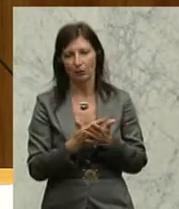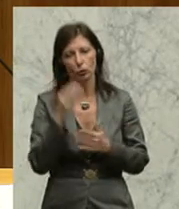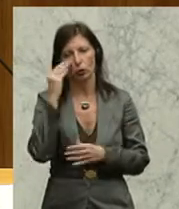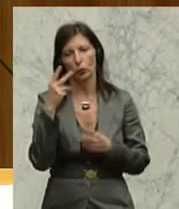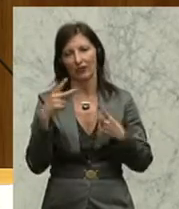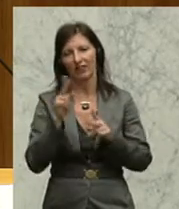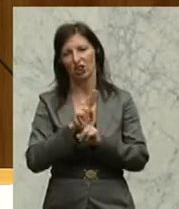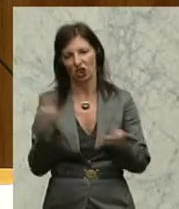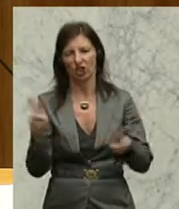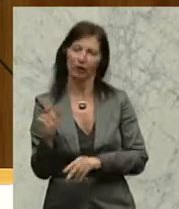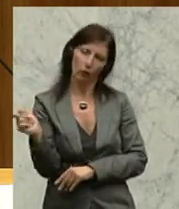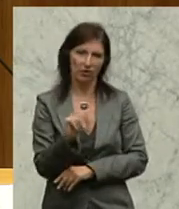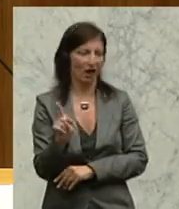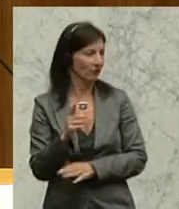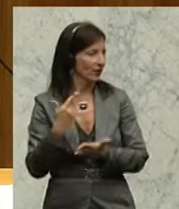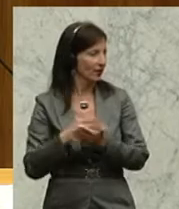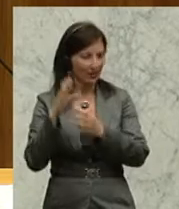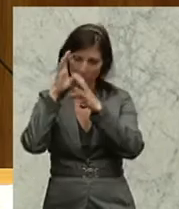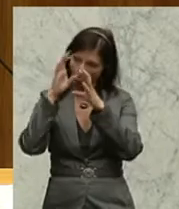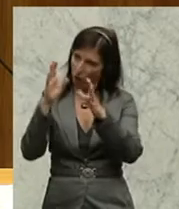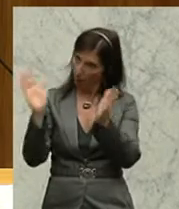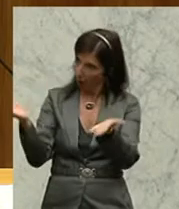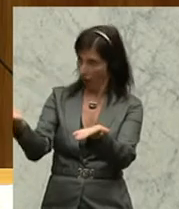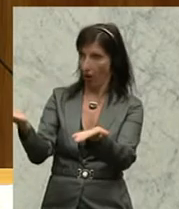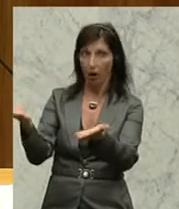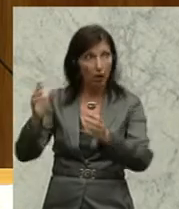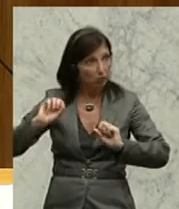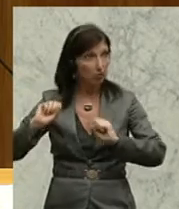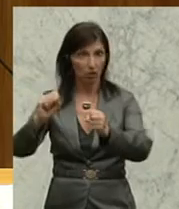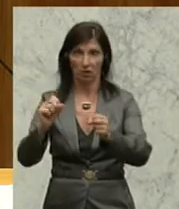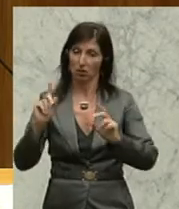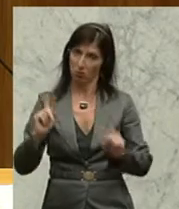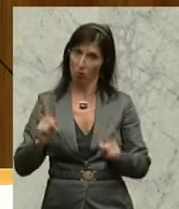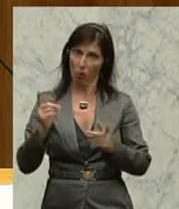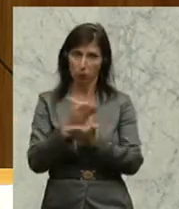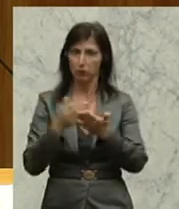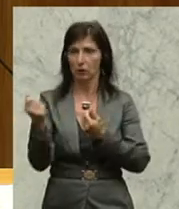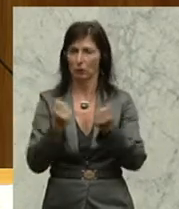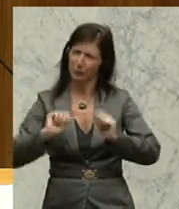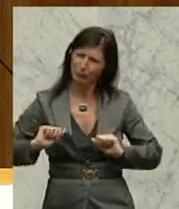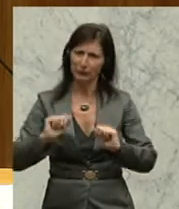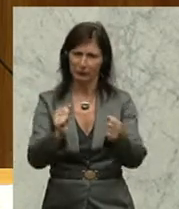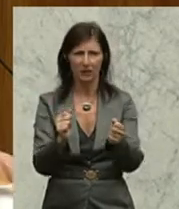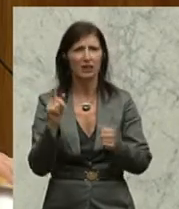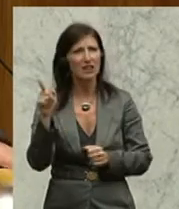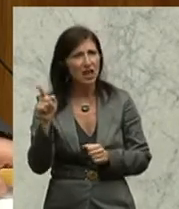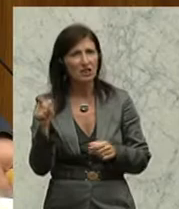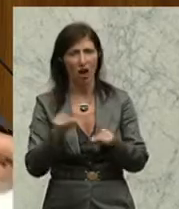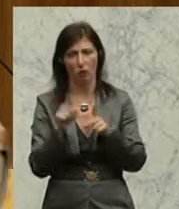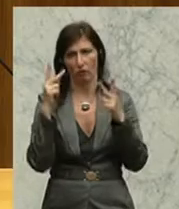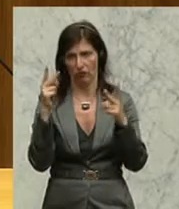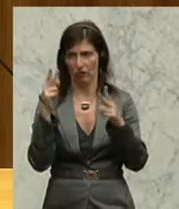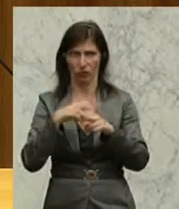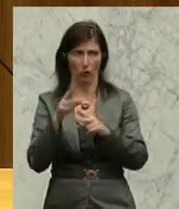dich auch der bvb ein schwung hinein zu bringen bei der bildungspolitik weil auch das eine standortfrage ist und weil auch dafür die gewerkschaften